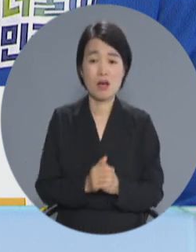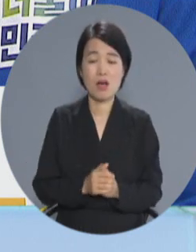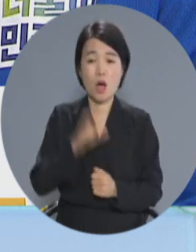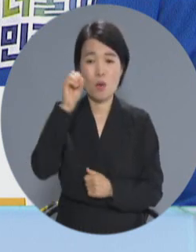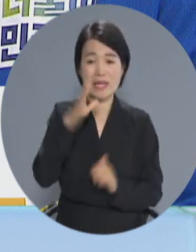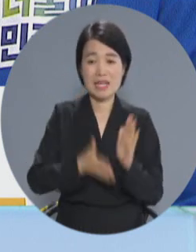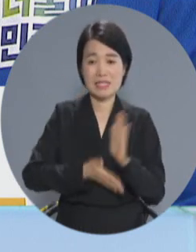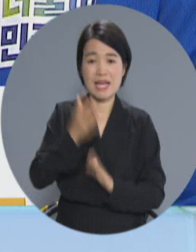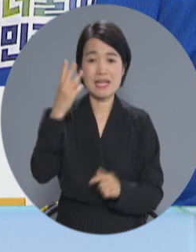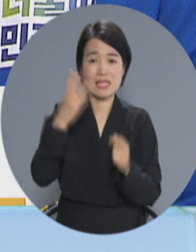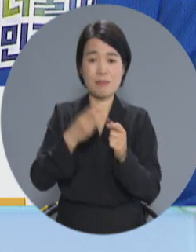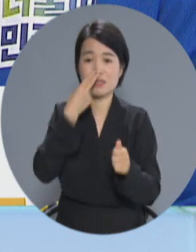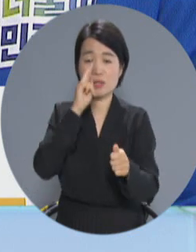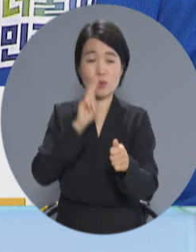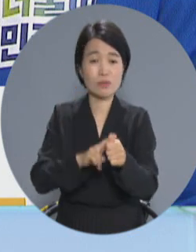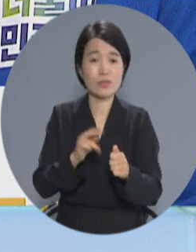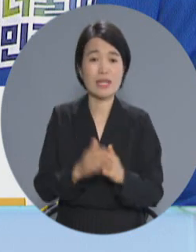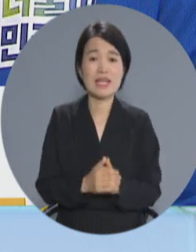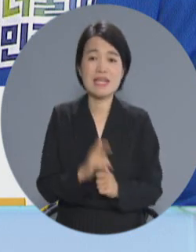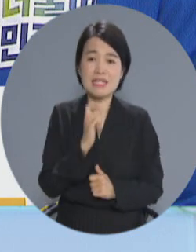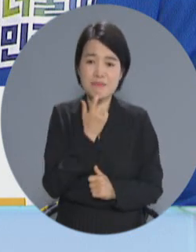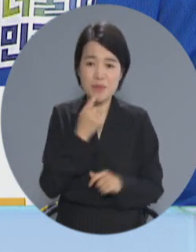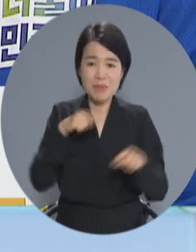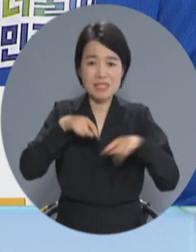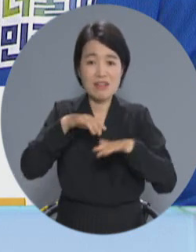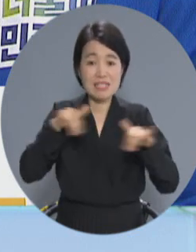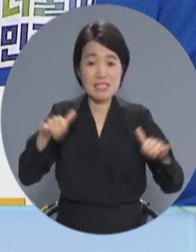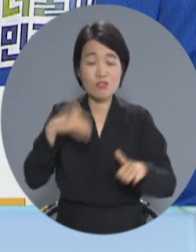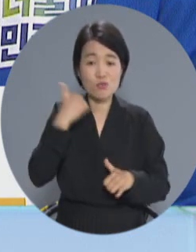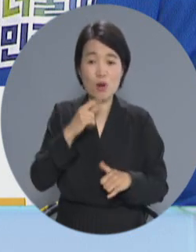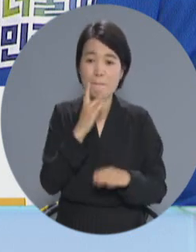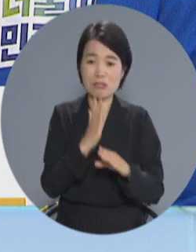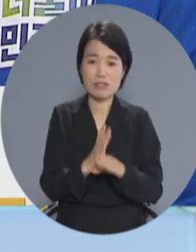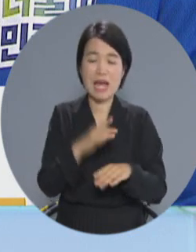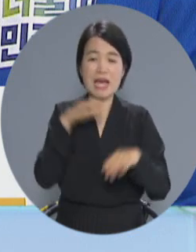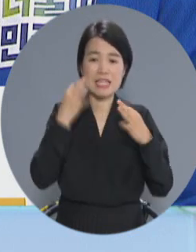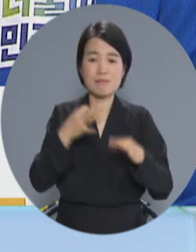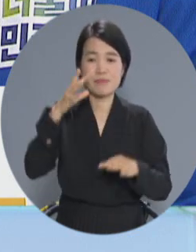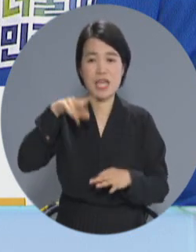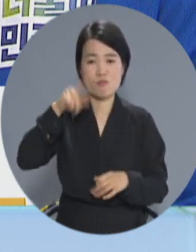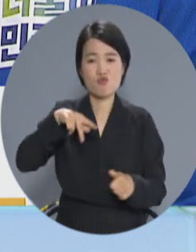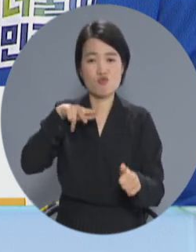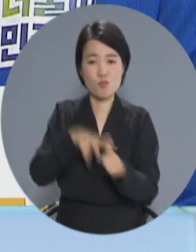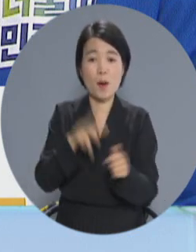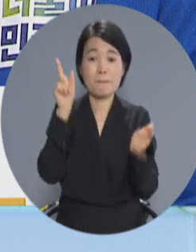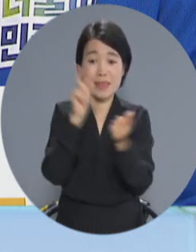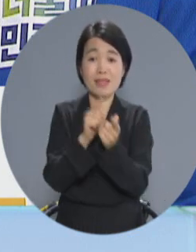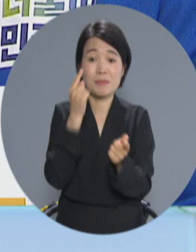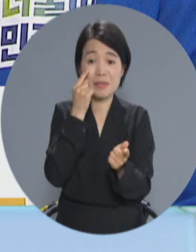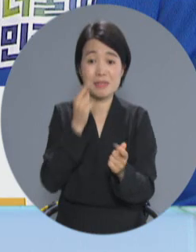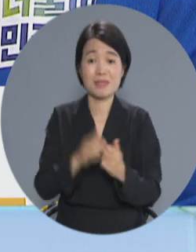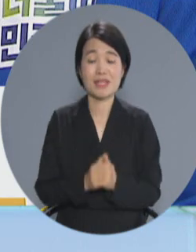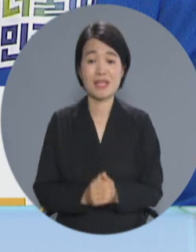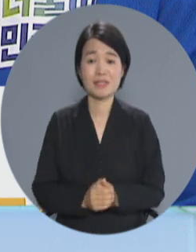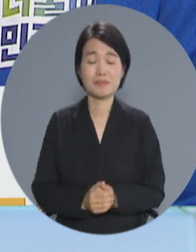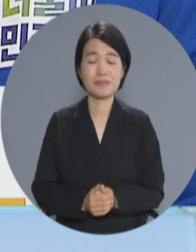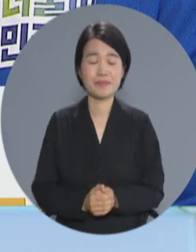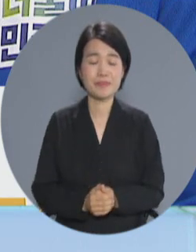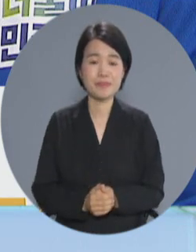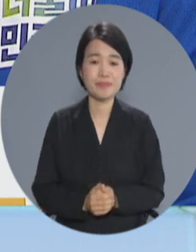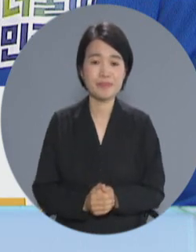광양 시장의 세번째 출사표를 던진 집념의 정치인 더불어 민주당 김제 무 후보를 만나보겠습니다 박광수